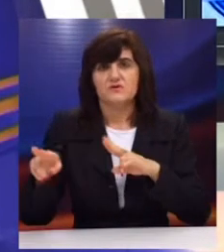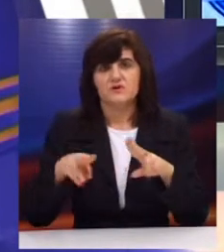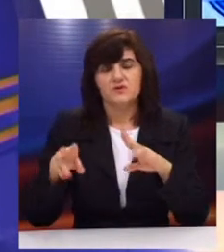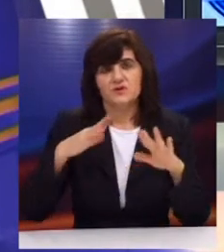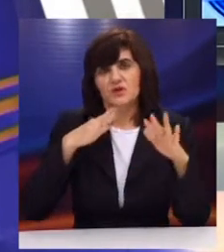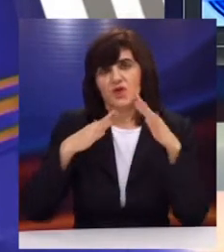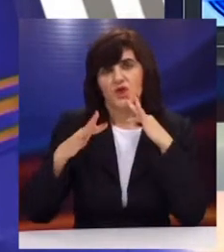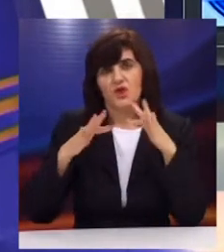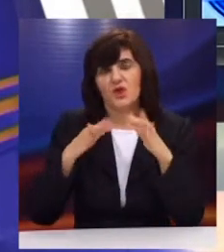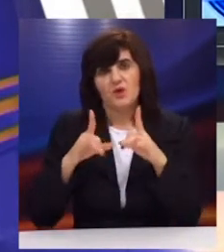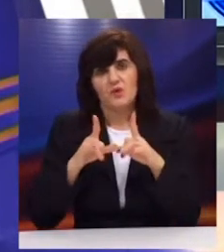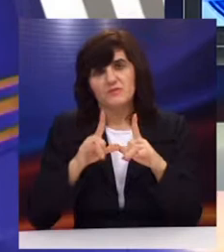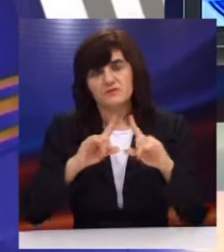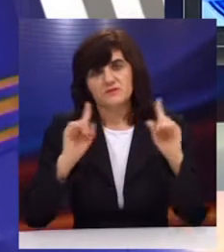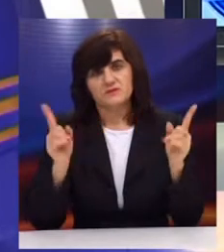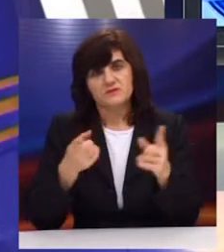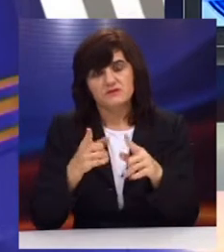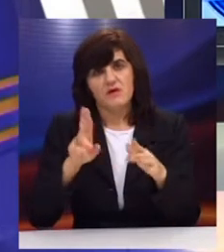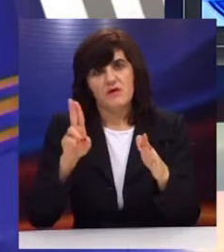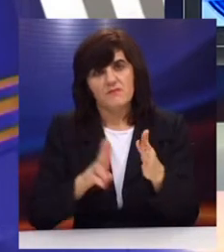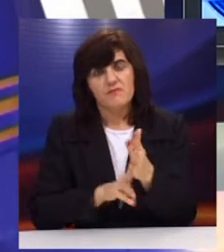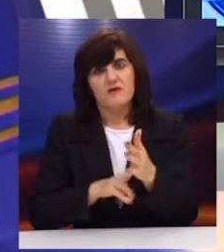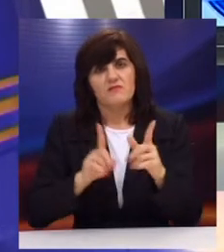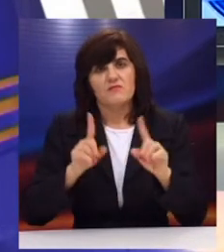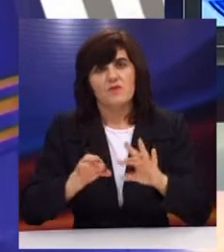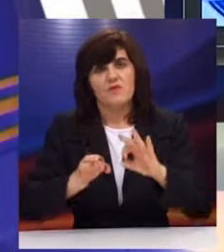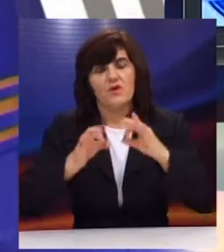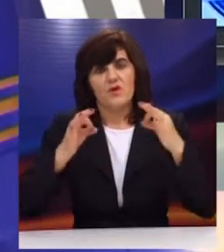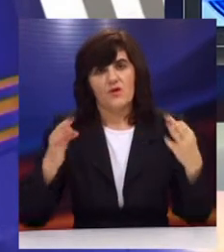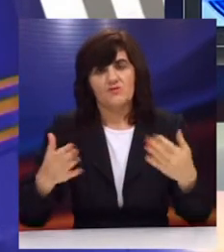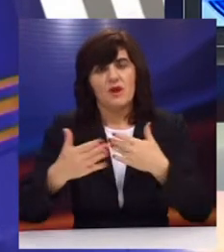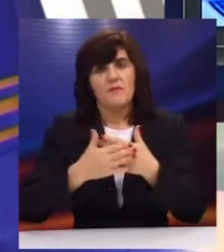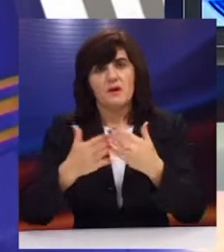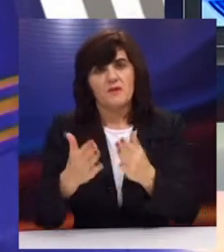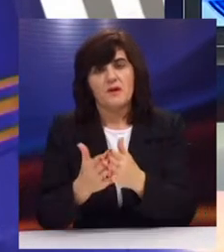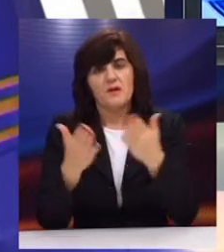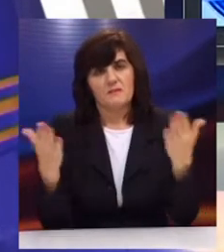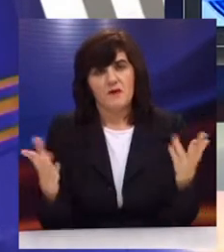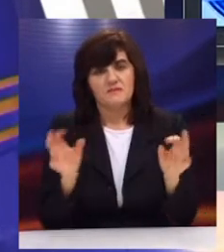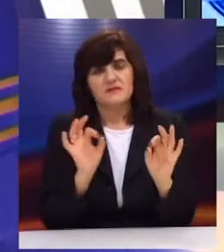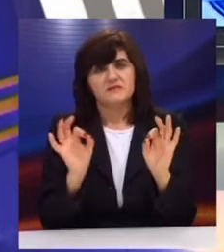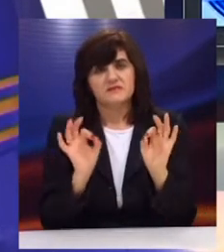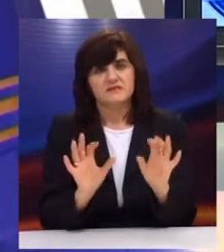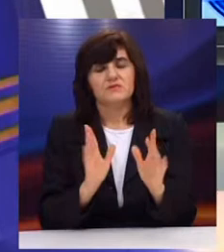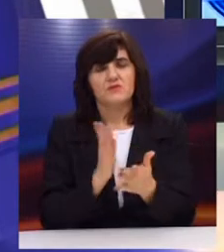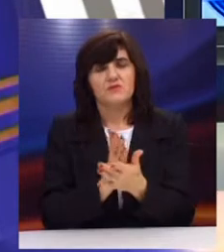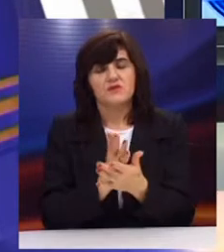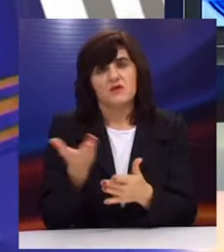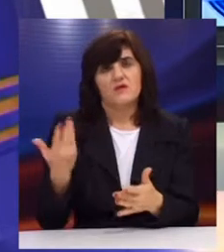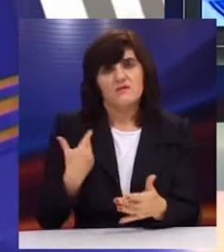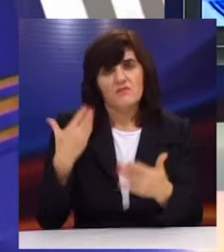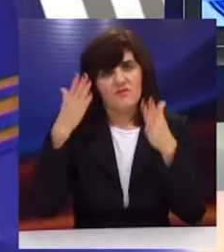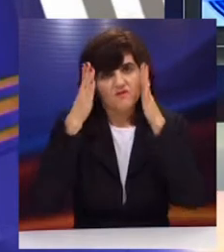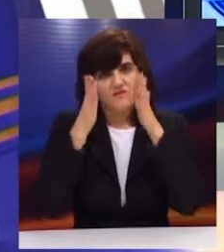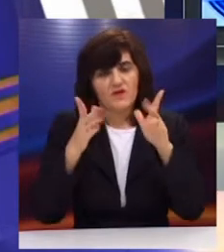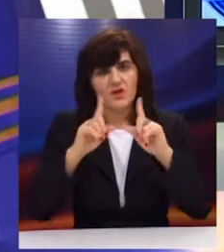pitanju komunikacije i odnosa sa javnošću. Pravosuđe mora biti potpuno otvoreno prema medijima i javnosti jer samo na taj način može da